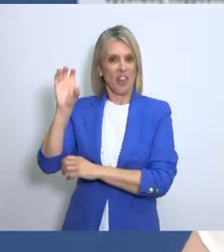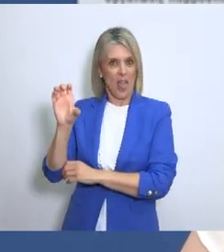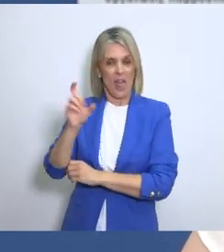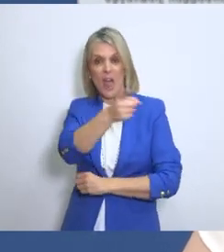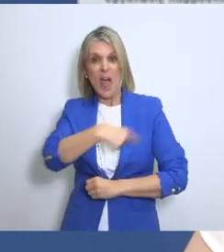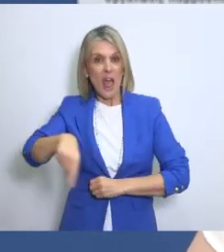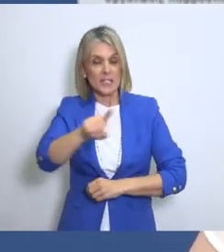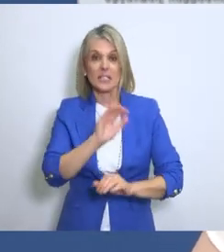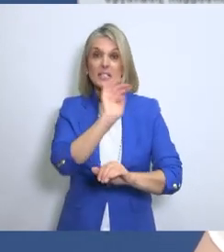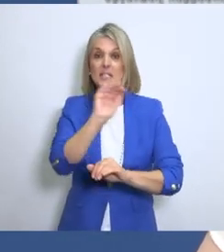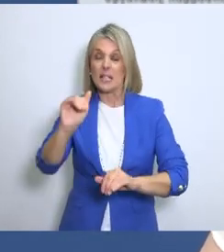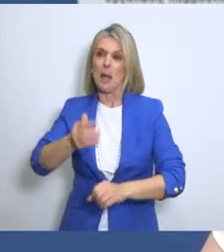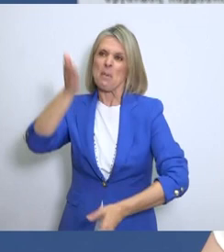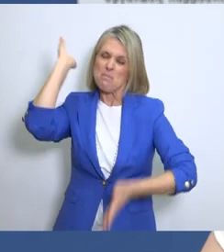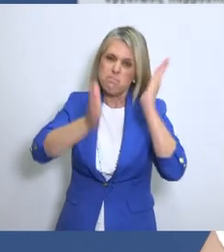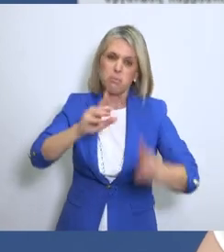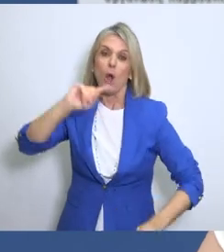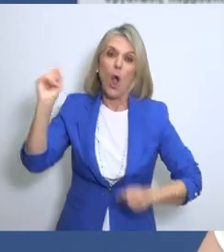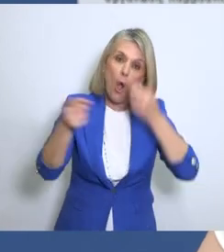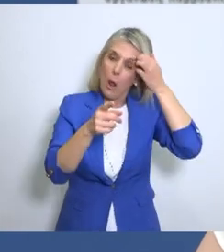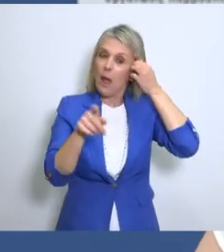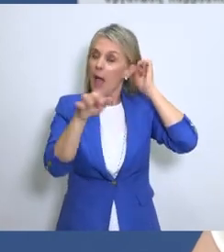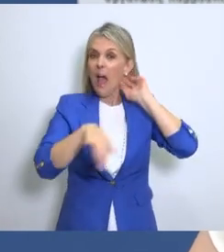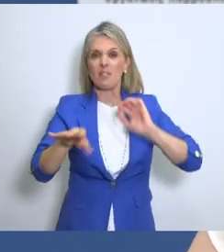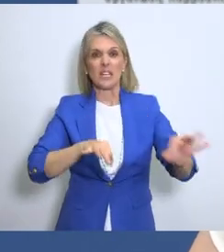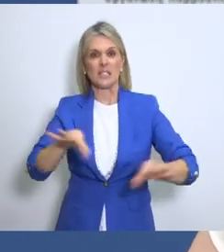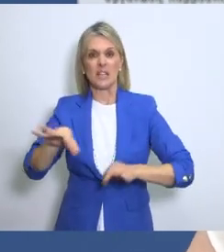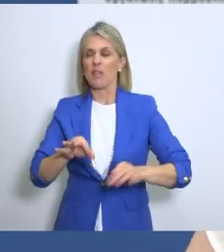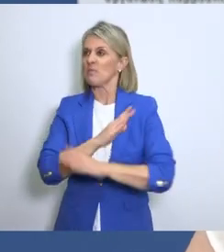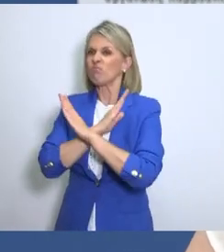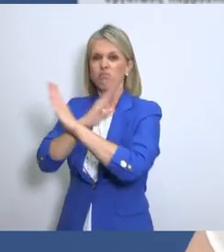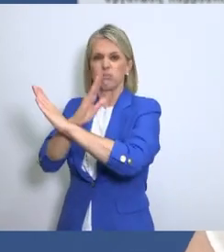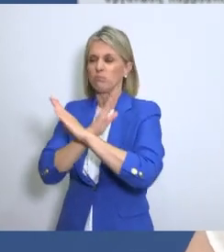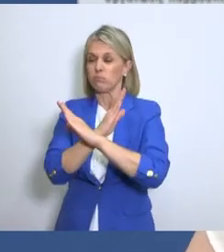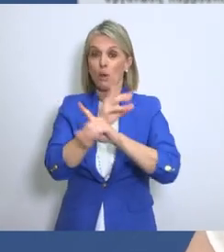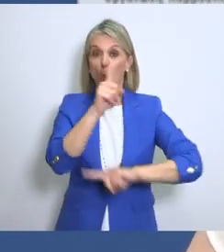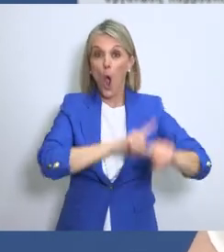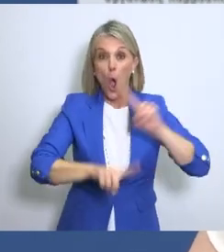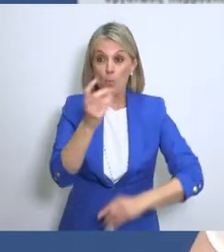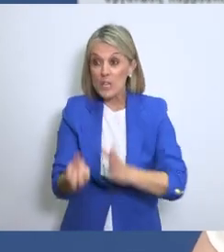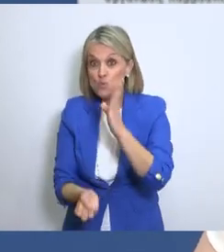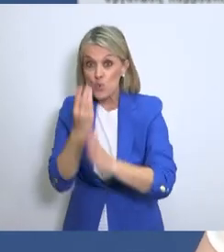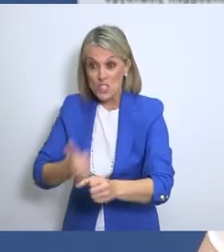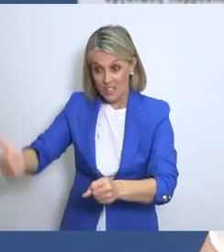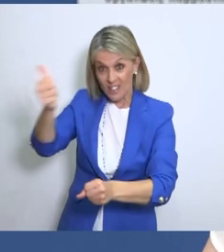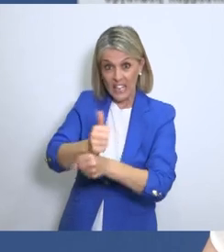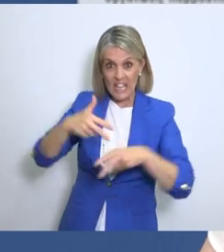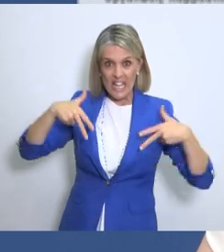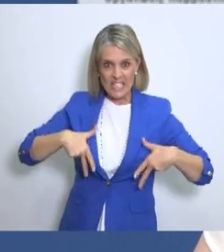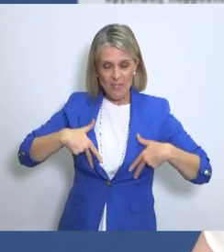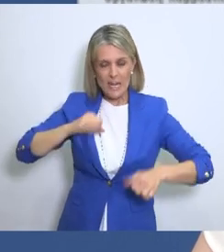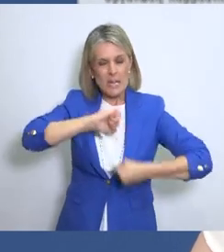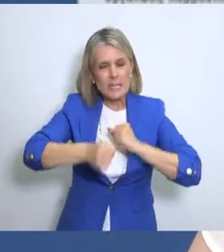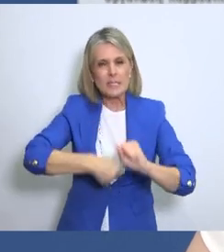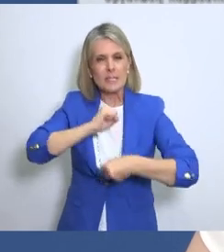αυτών των σχεδίων. Και σε κάθε περίπτωση πρέπει όποια καινούργια κυβέρνηση κι αν μαγειρευτεί να την κάνουμε όσο